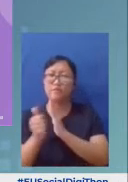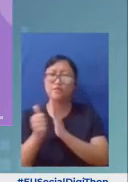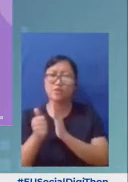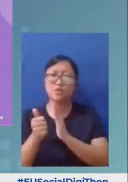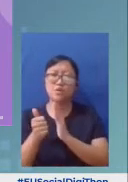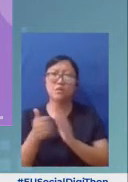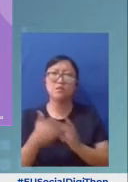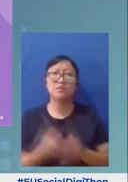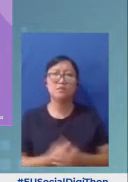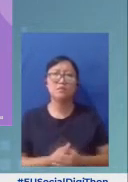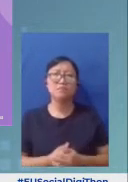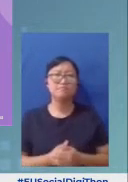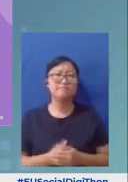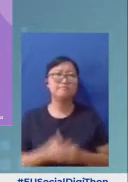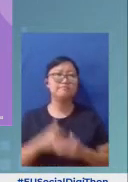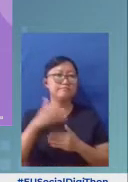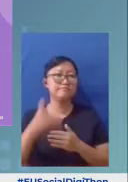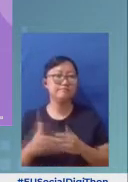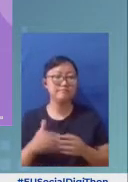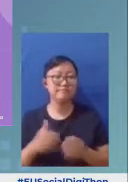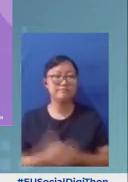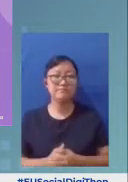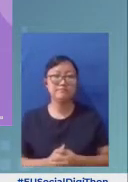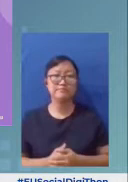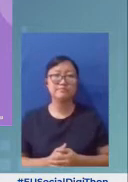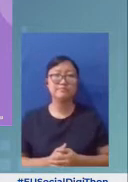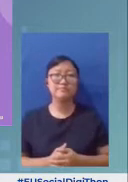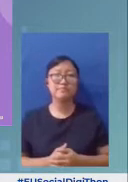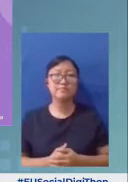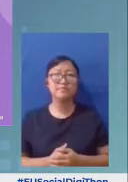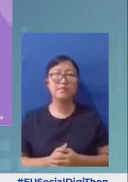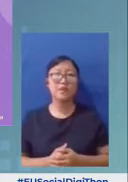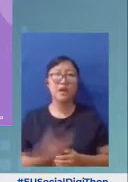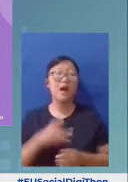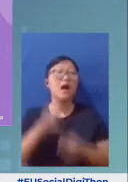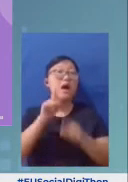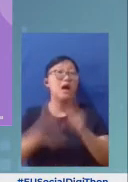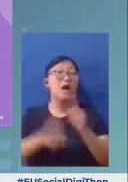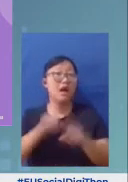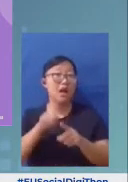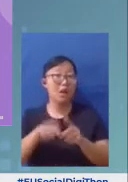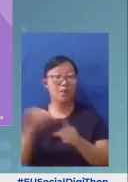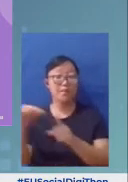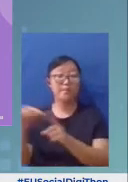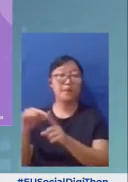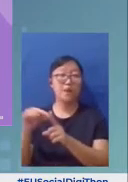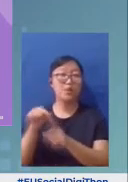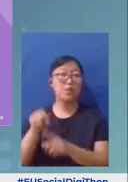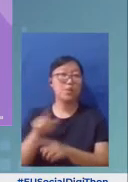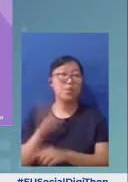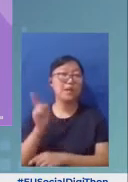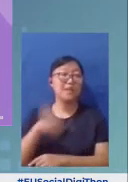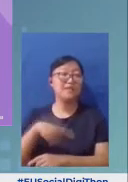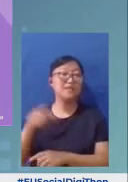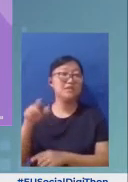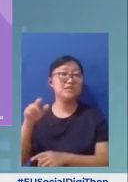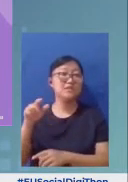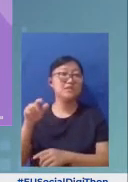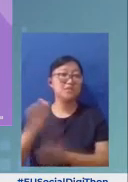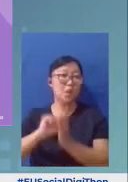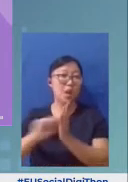next. Sekarang kalau misalnya dari sekolah, apa yang bisa dilakukan untuk mencegah? Yang